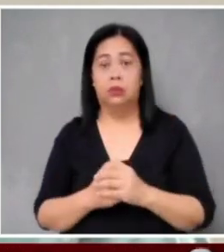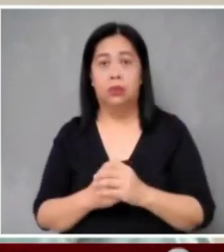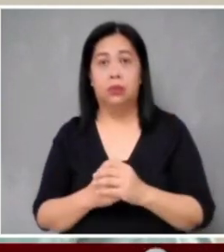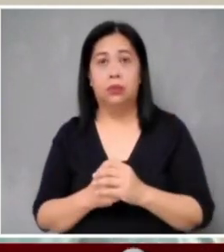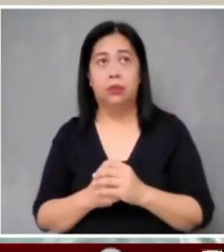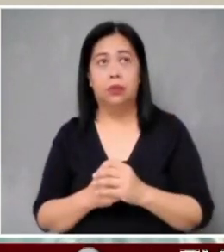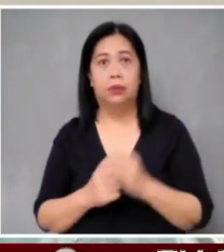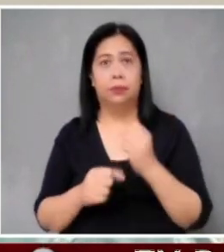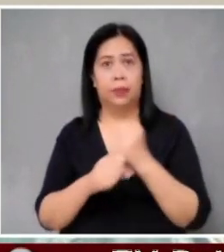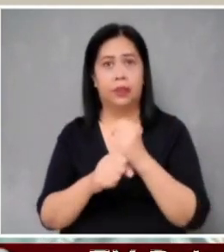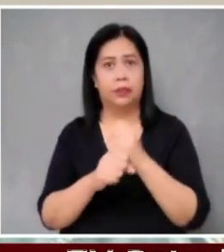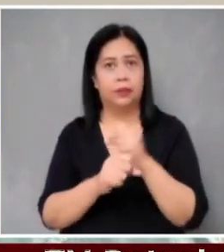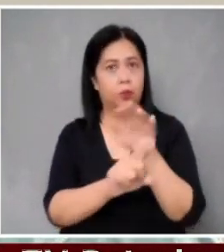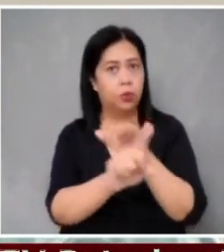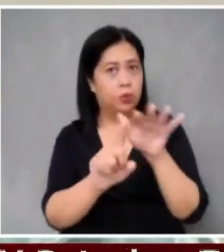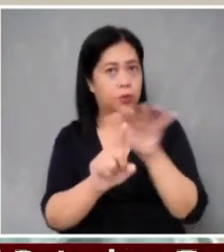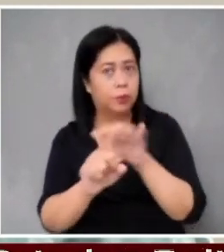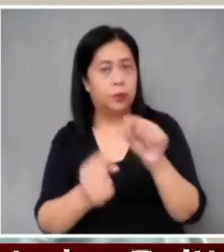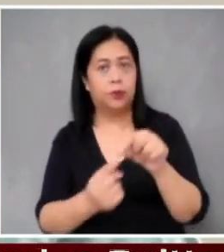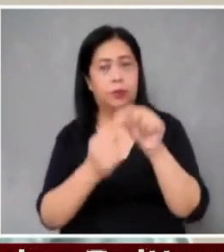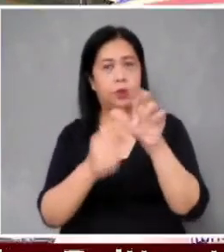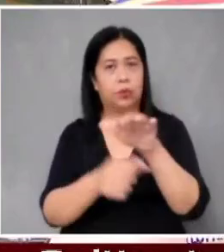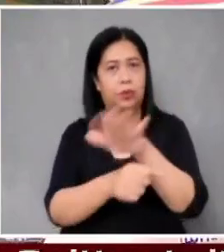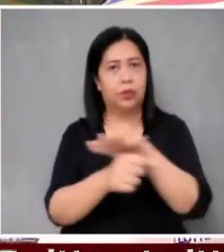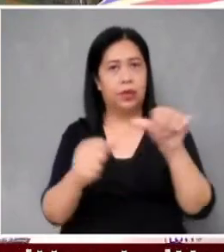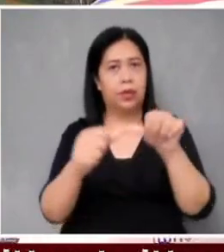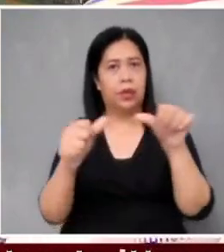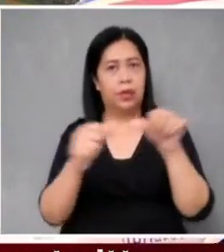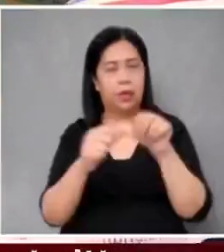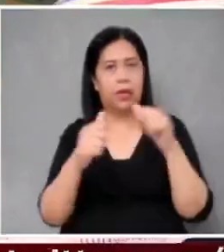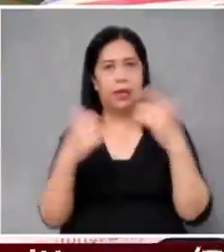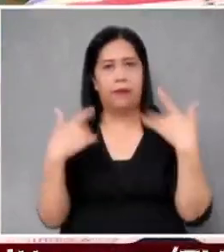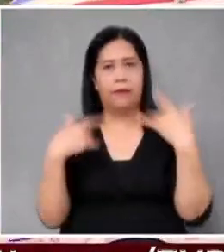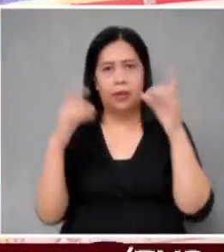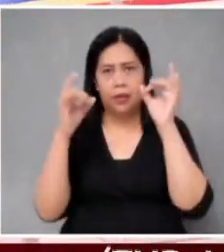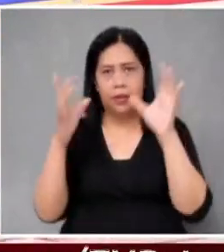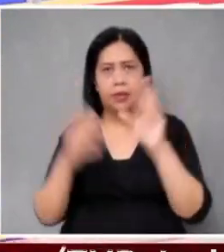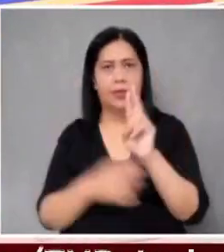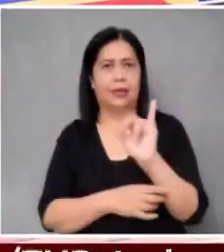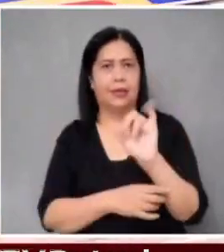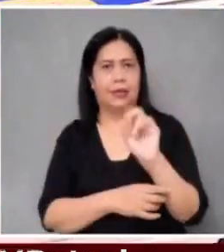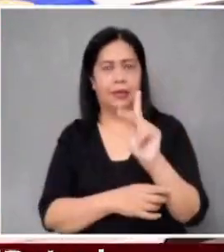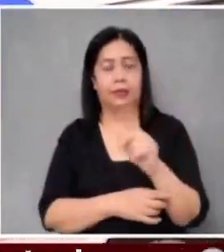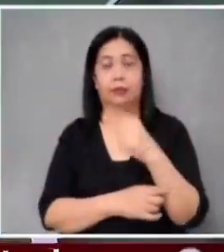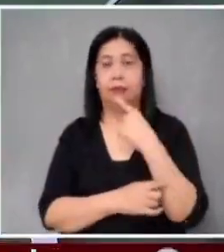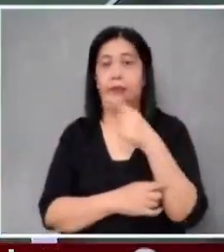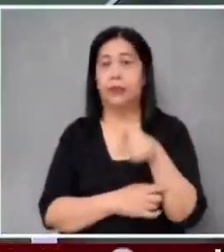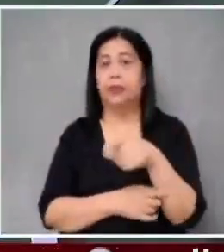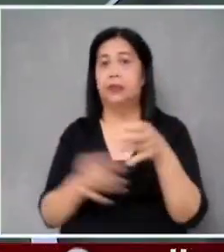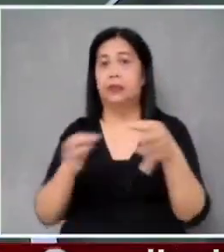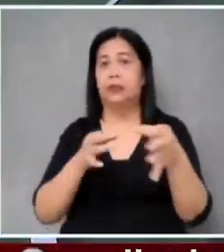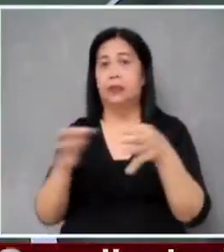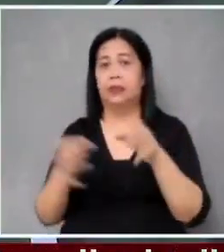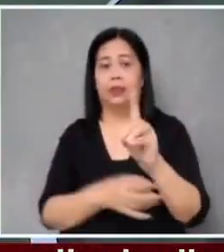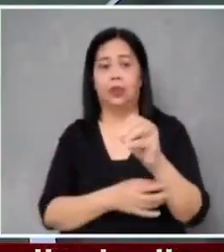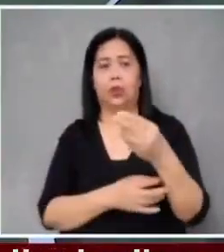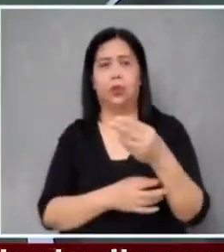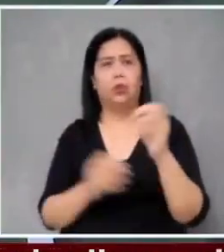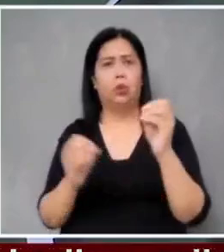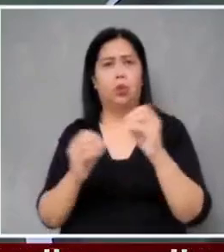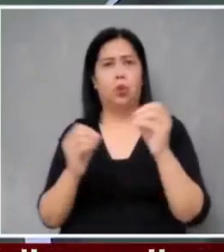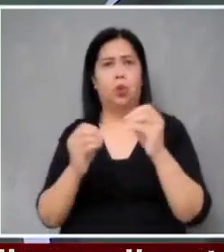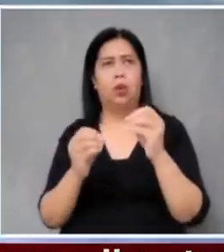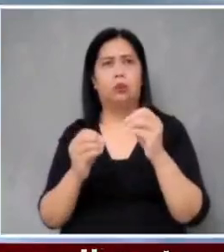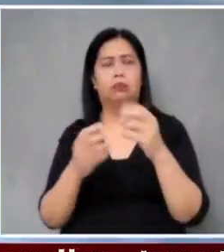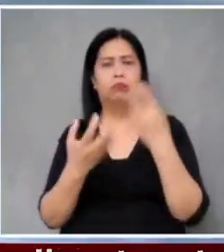some observation particularly on those areas that are increasing already. Nilinaw naman ng DOH, walang mawawalang impormasyon